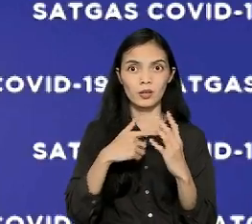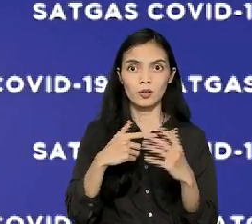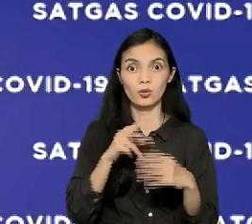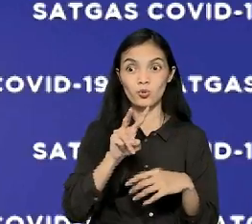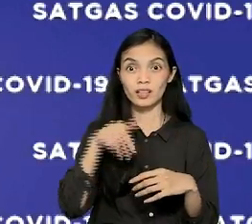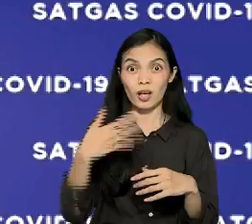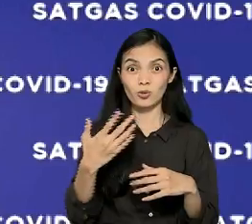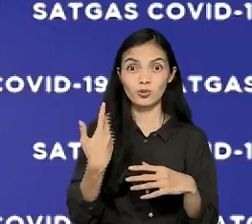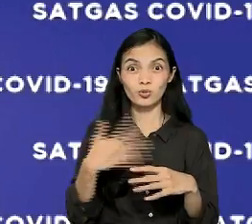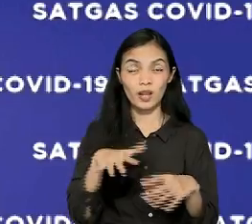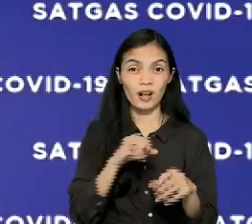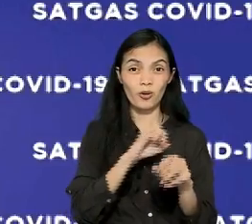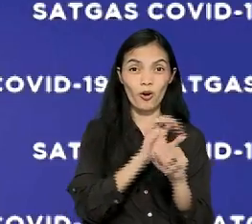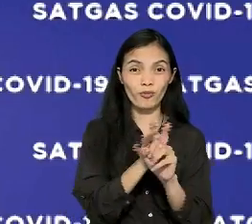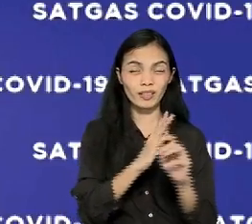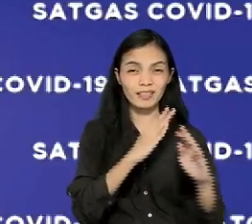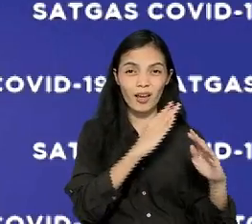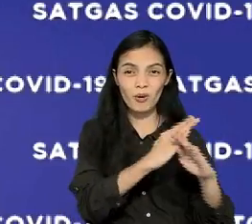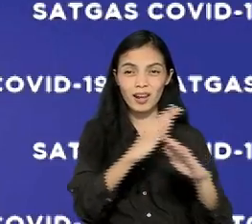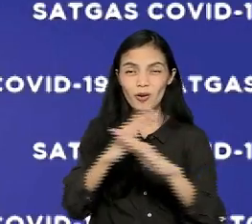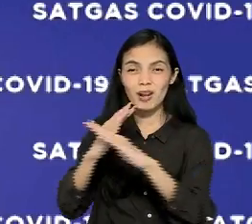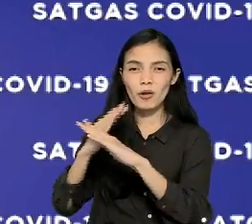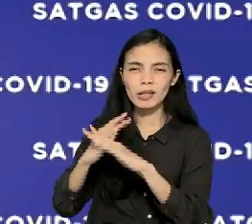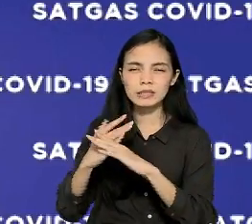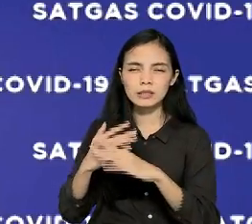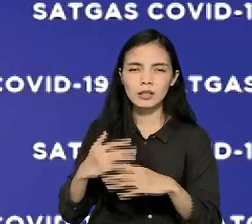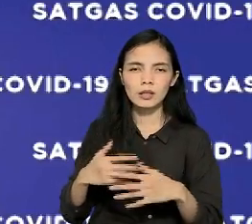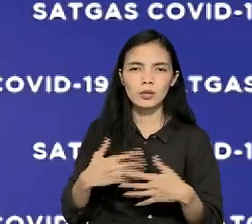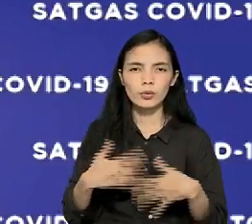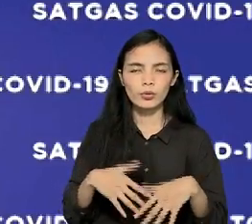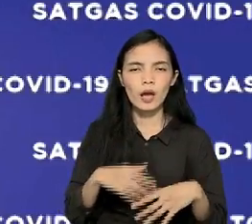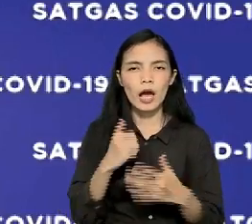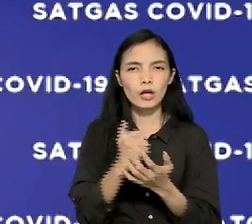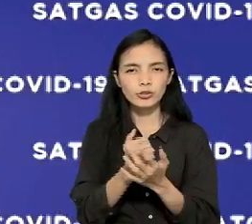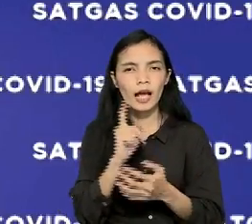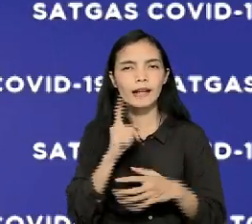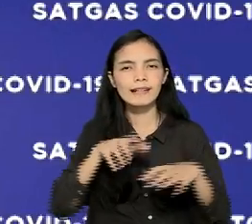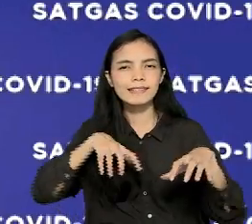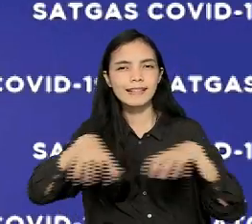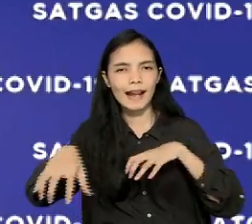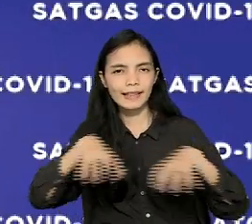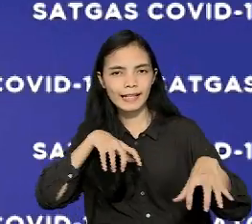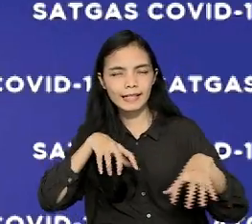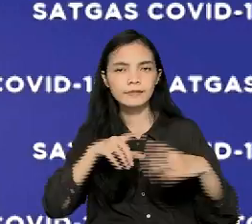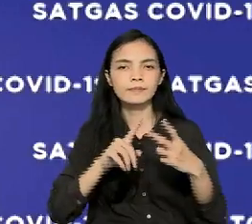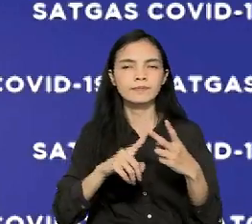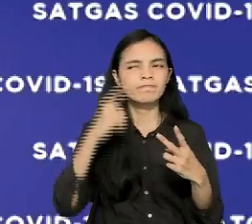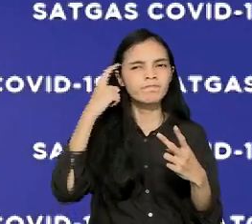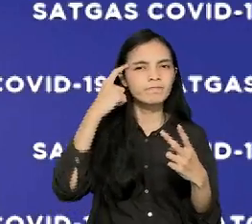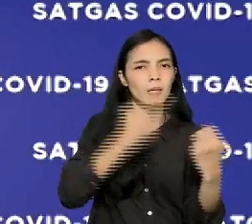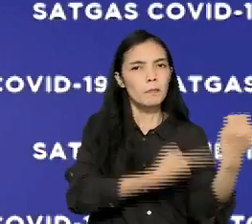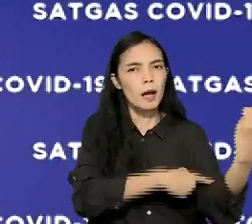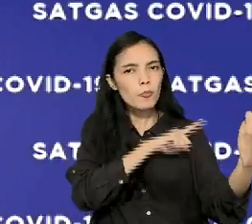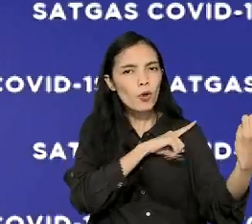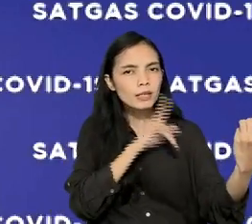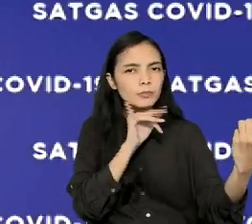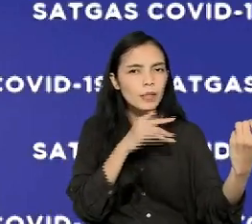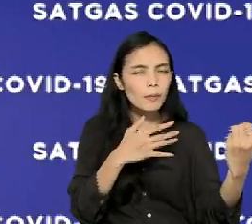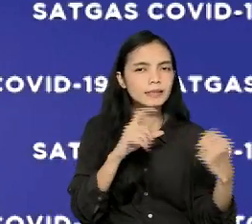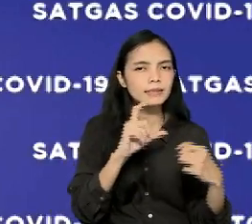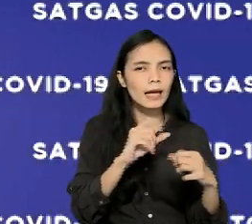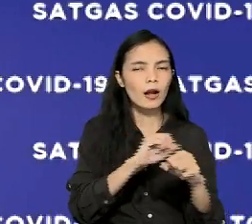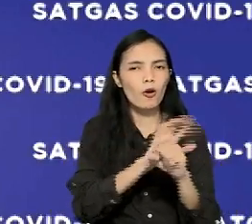menghadapi pandemi ini, seharusnya telah melengkapi kita dengan strategi serta kemampuan untuk mengakhiri